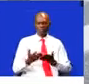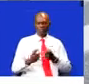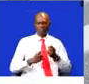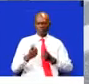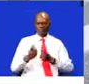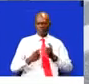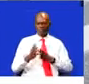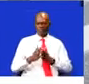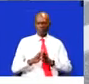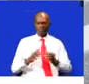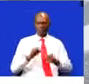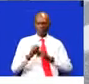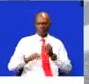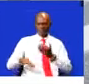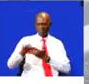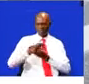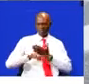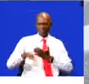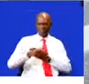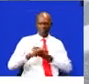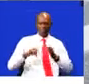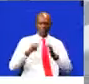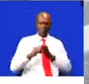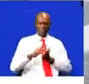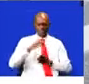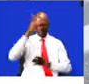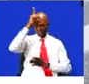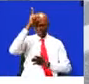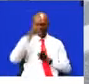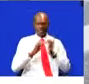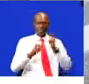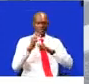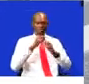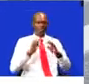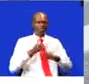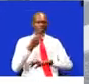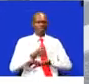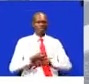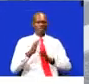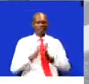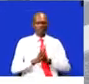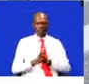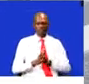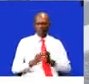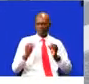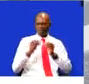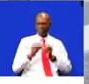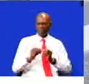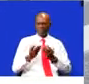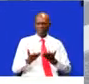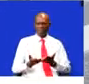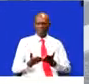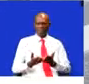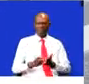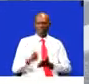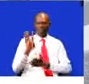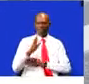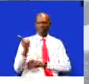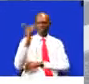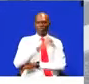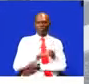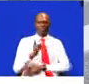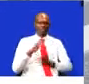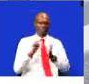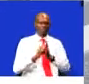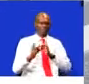e kor gwenge mopogore opogore e pacho kae. Magi obiro e seche mabende ne obag romo mano mar ndalo ang'wen mar